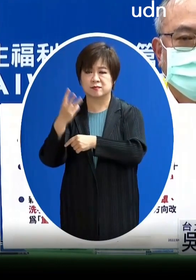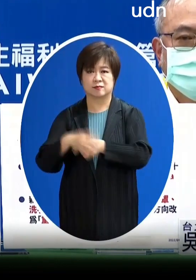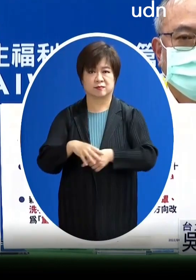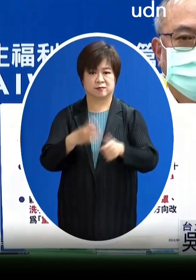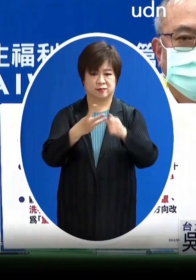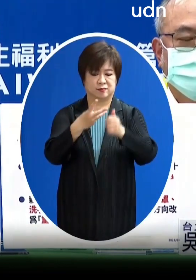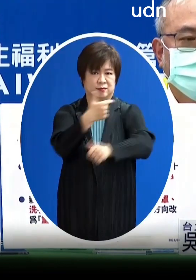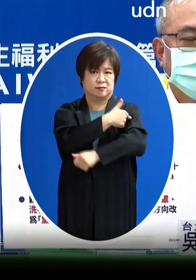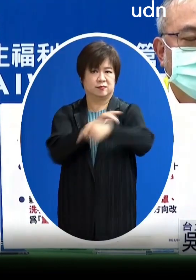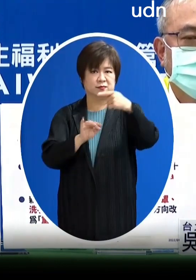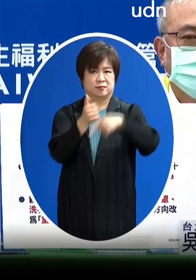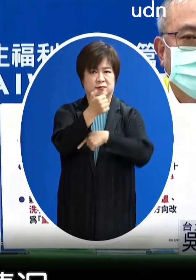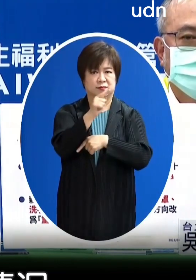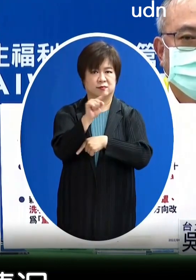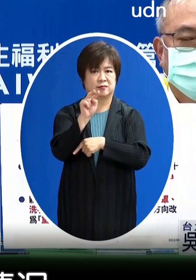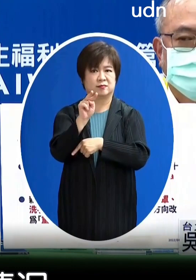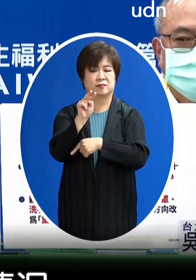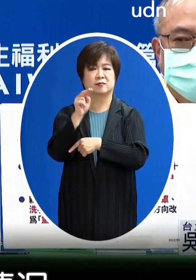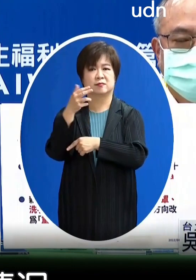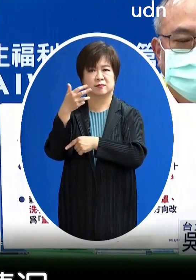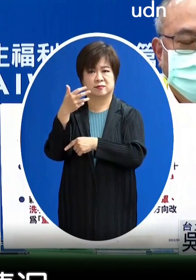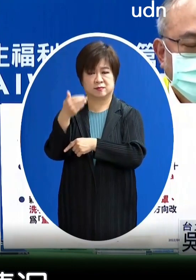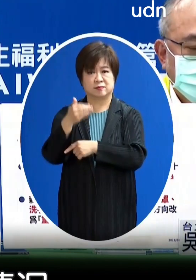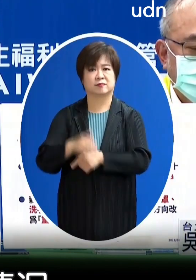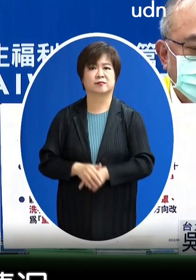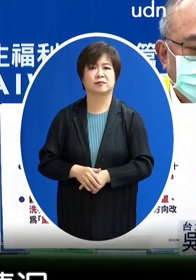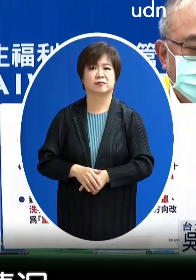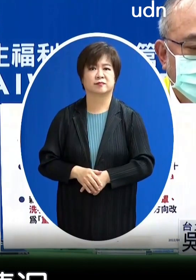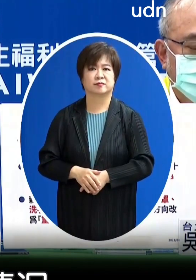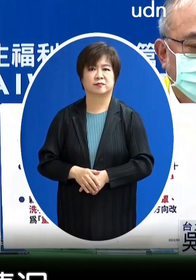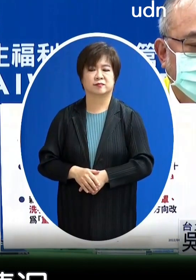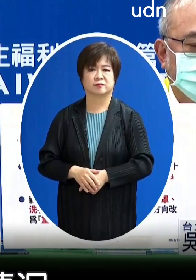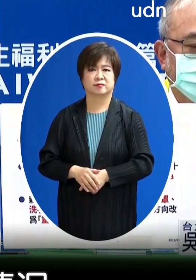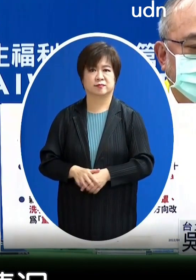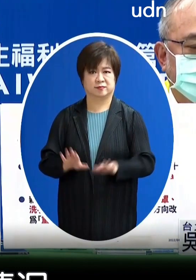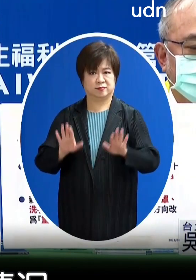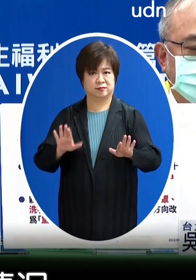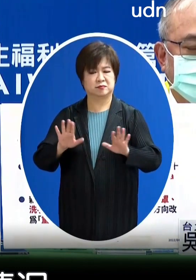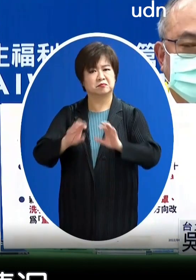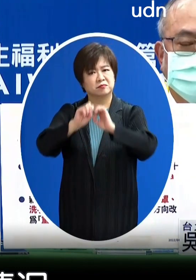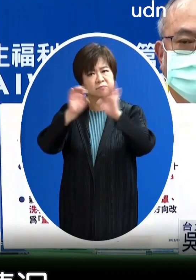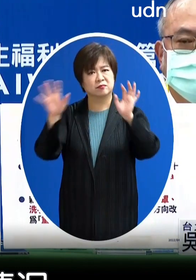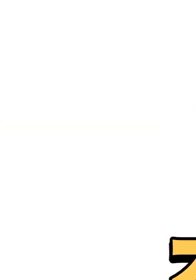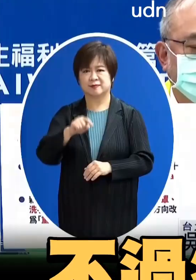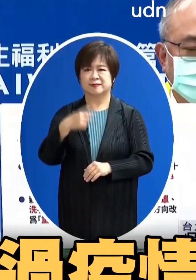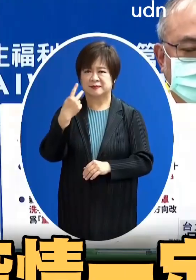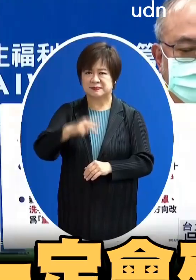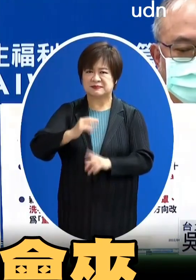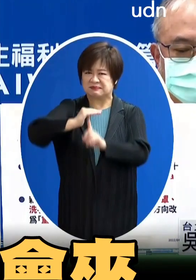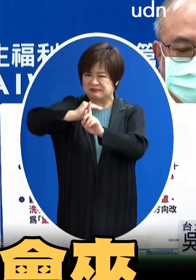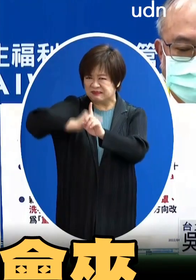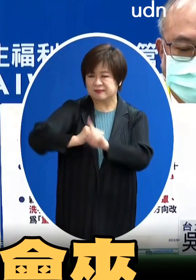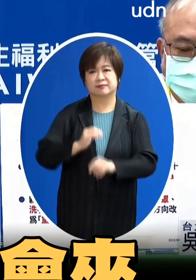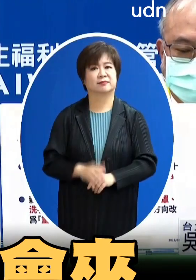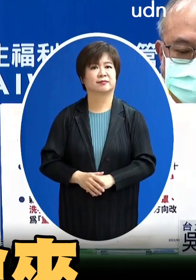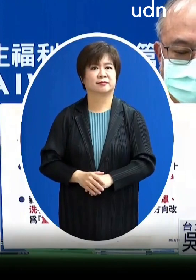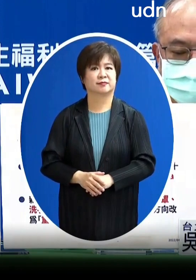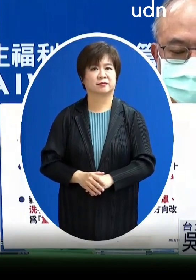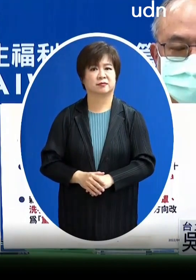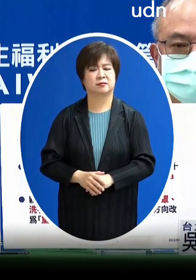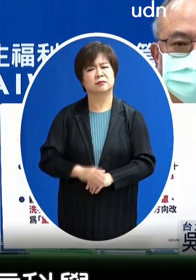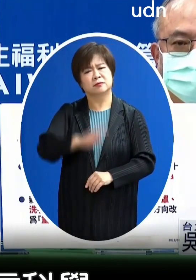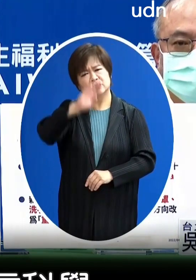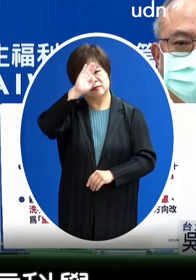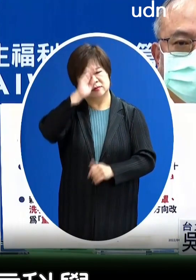剂51.29%。好，这是我们的一个现在的一个注射情况。不过疫情是一定